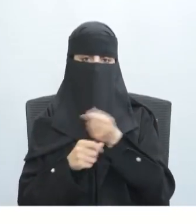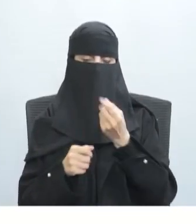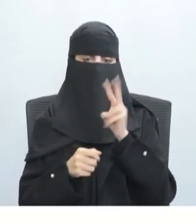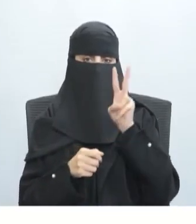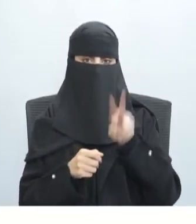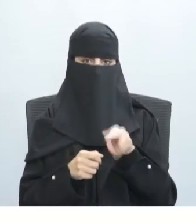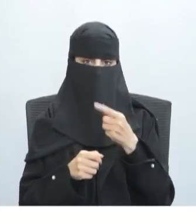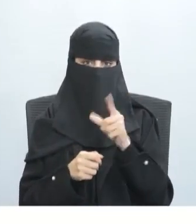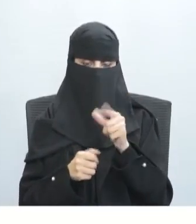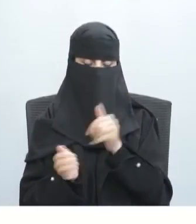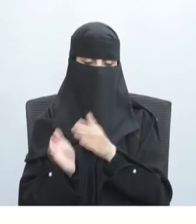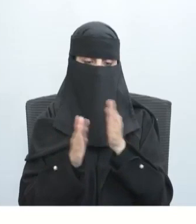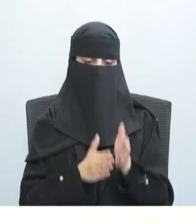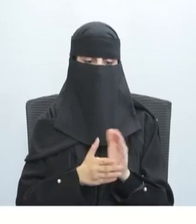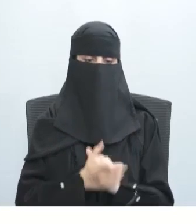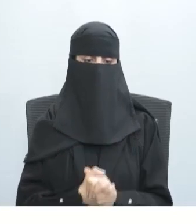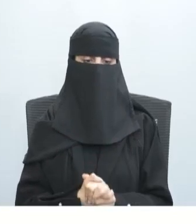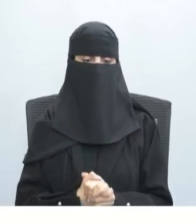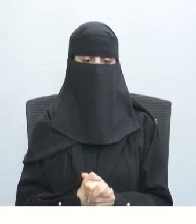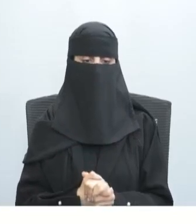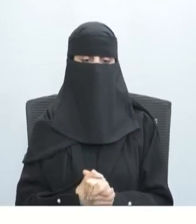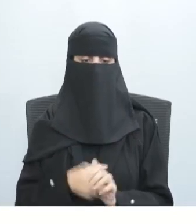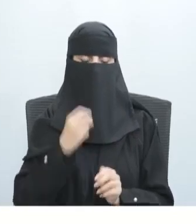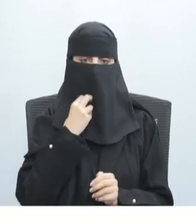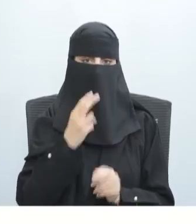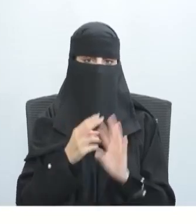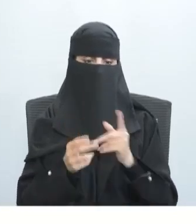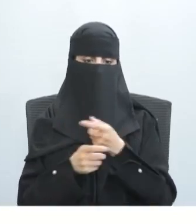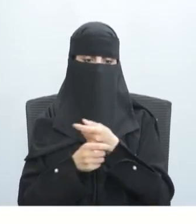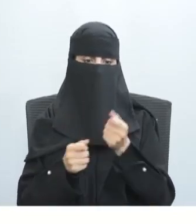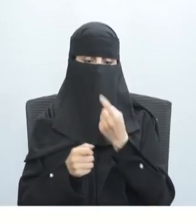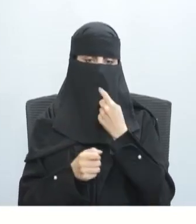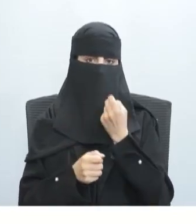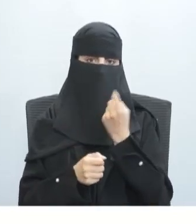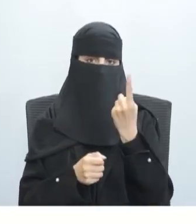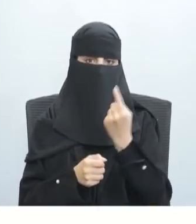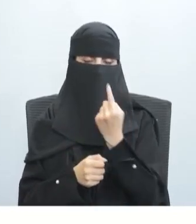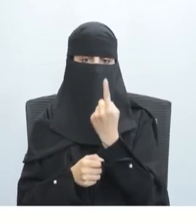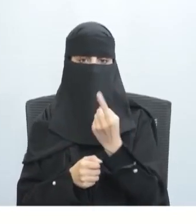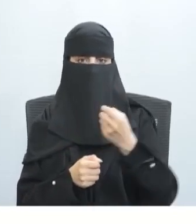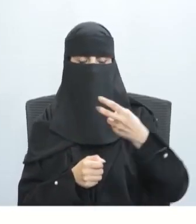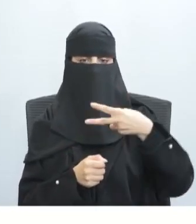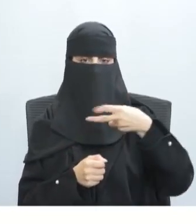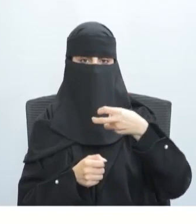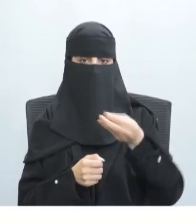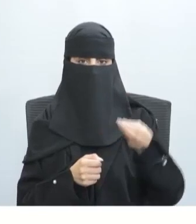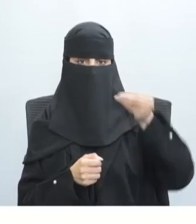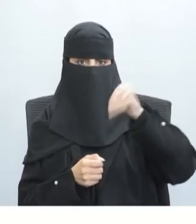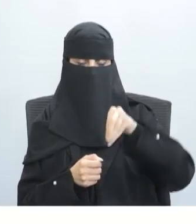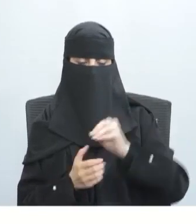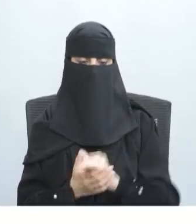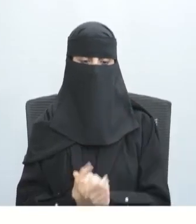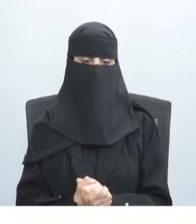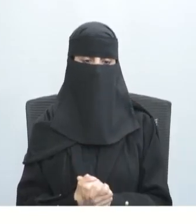11 ريال ستستضيفها ايضا الى المبلغ 110 وبالتالي اصبح المبلغ 121 نظير